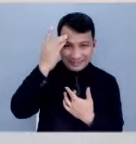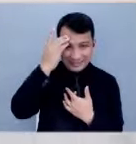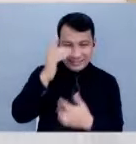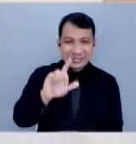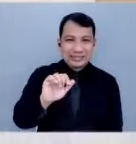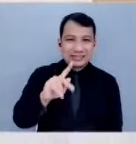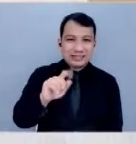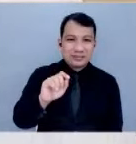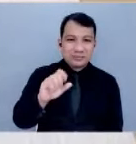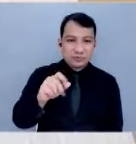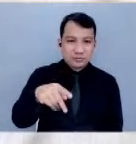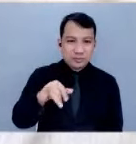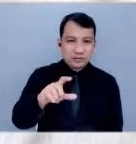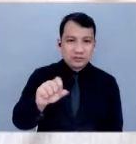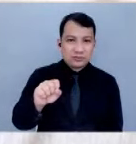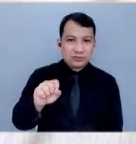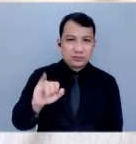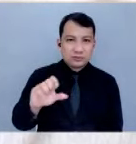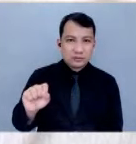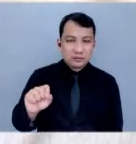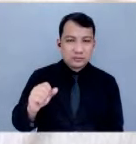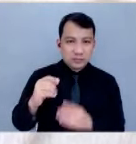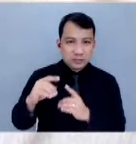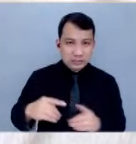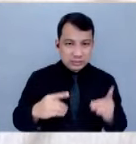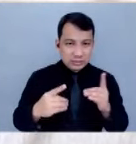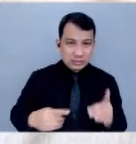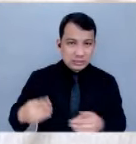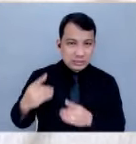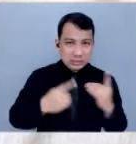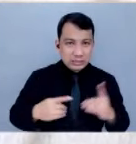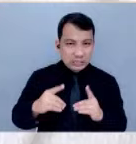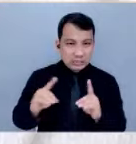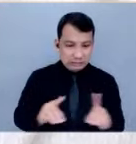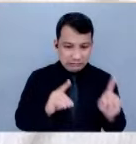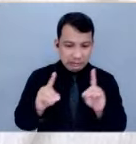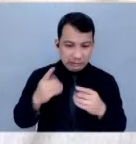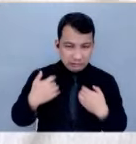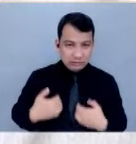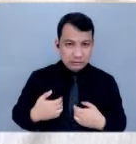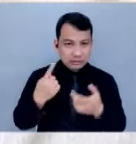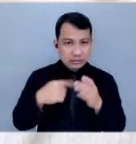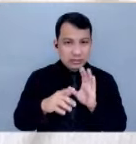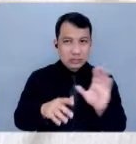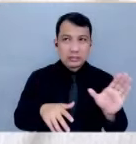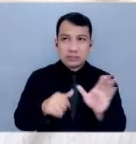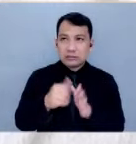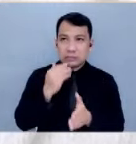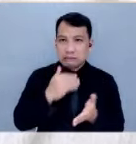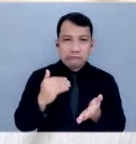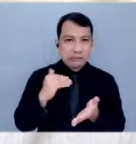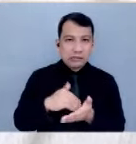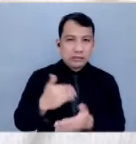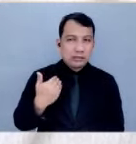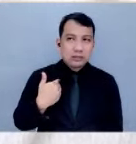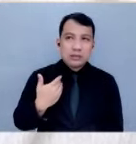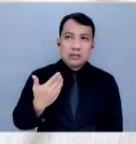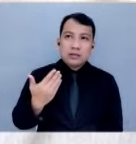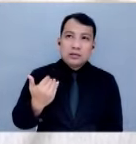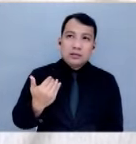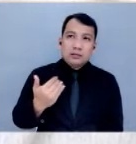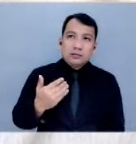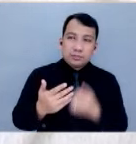sa dialysis. Di na po ako talaga ako lulublob sa baha. Di na po ako uulit. Nakaka-trauma po